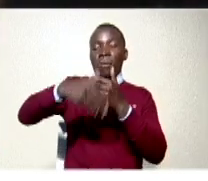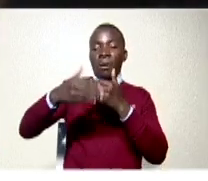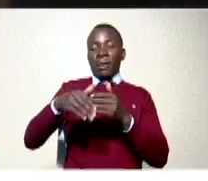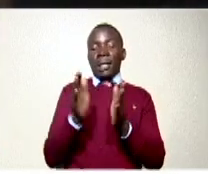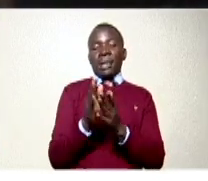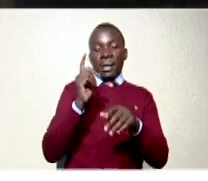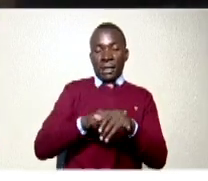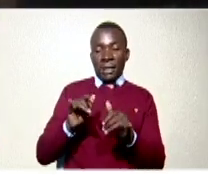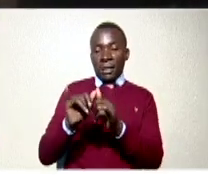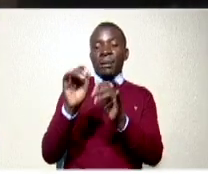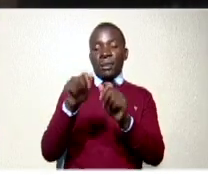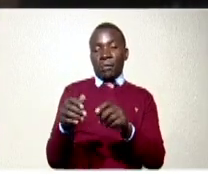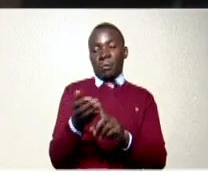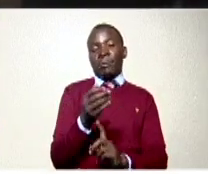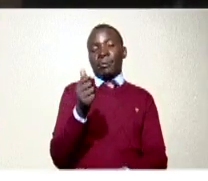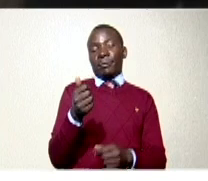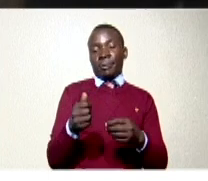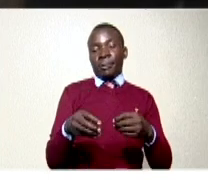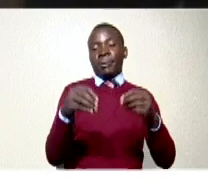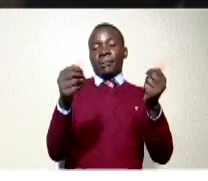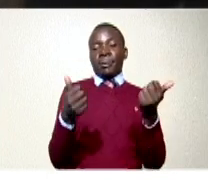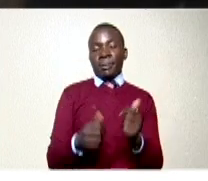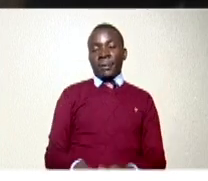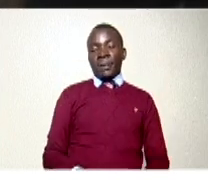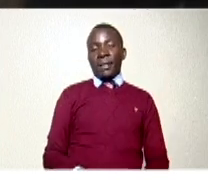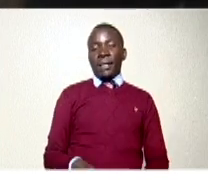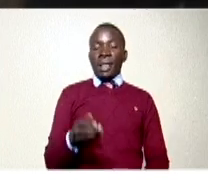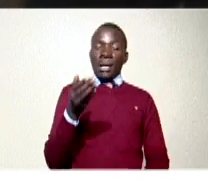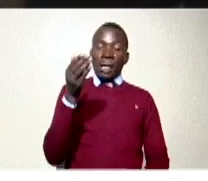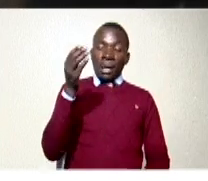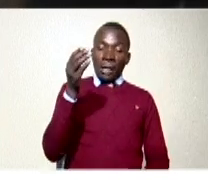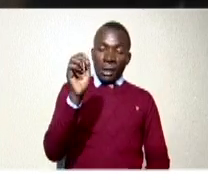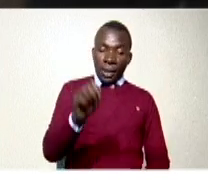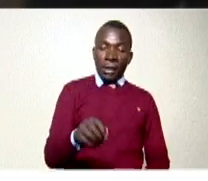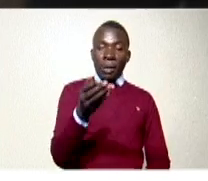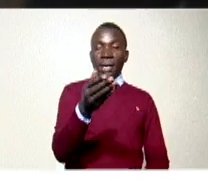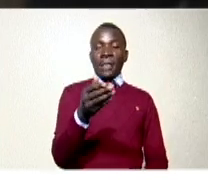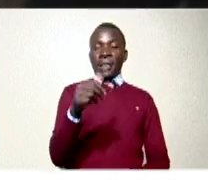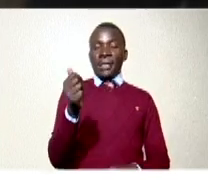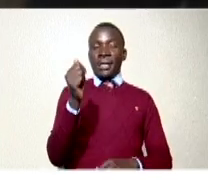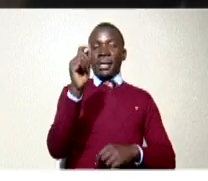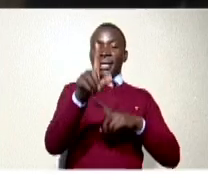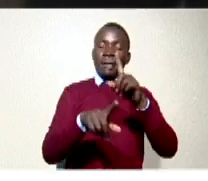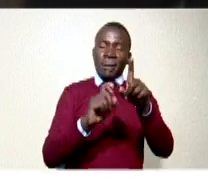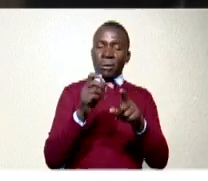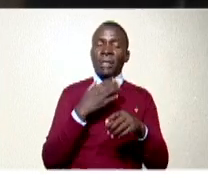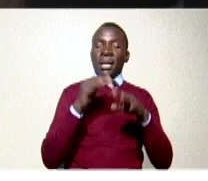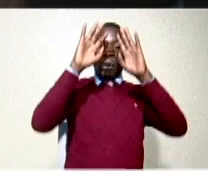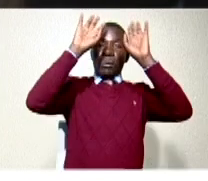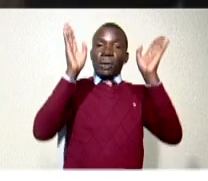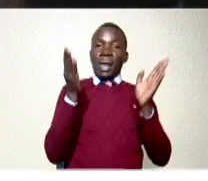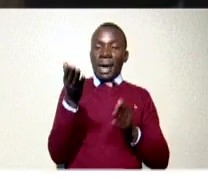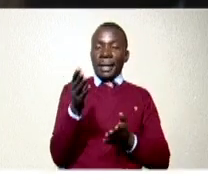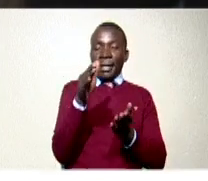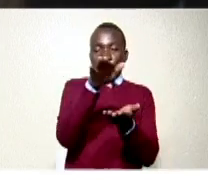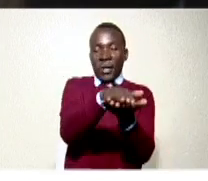uzaturuka yego hari ikindi kibazo twifuzaga kubasobanuza hari banki zigenda zigurwa n'izindi ibi ntago bishobora kuba